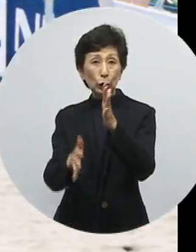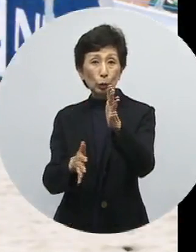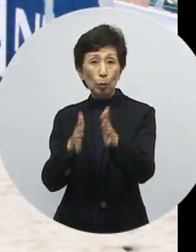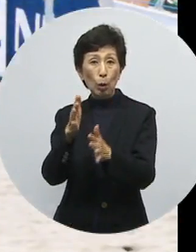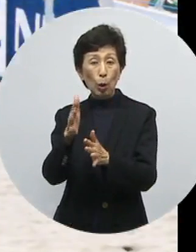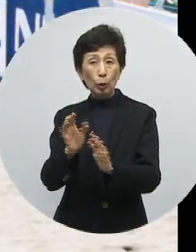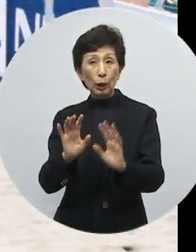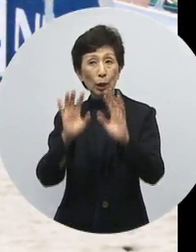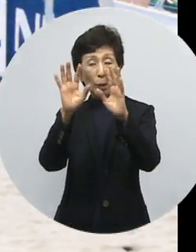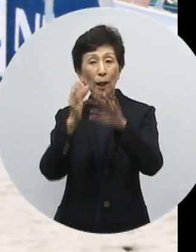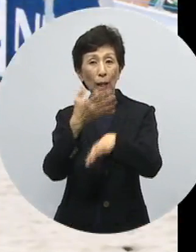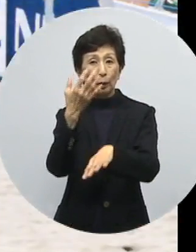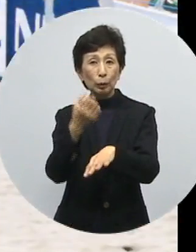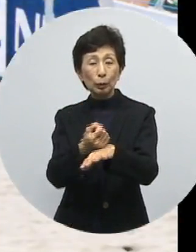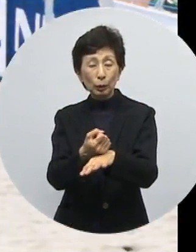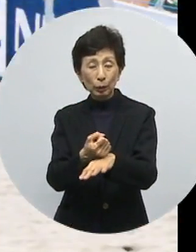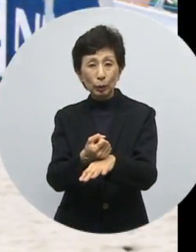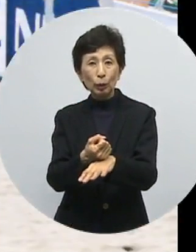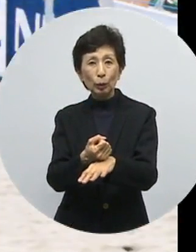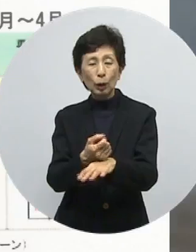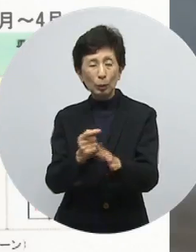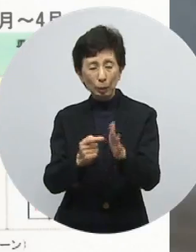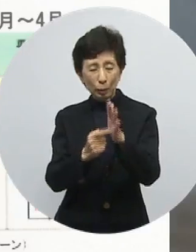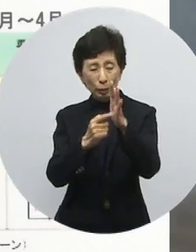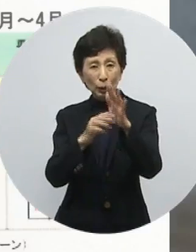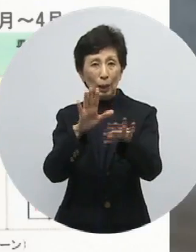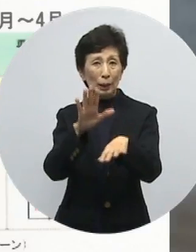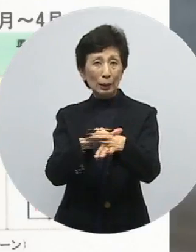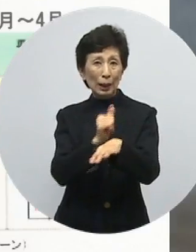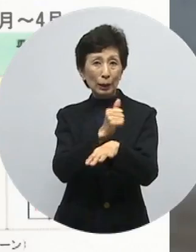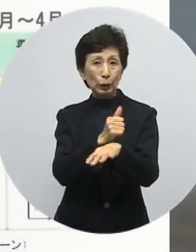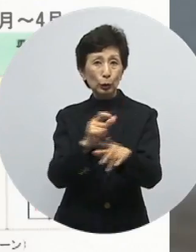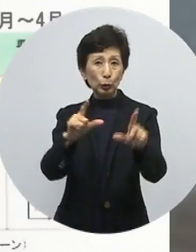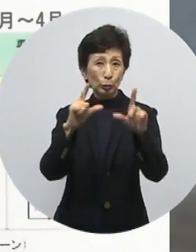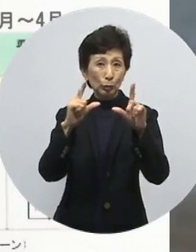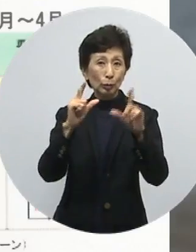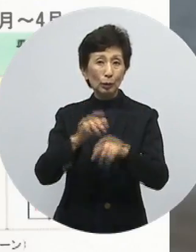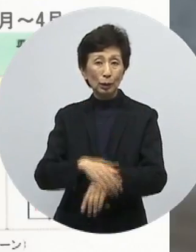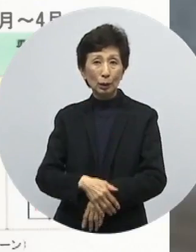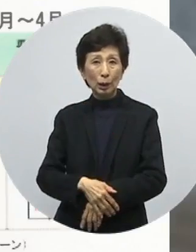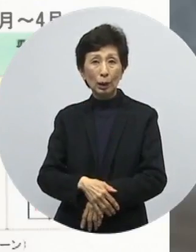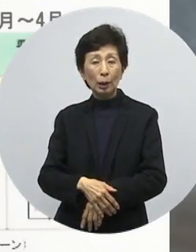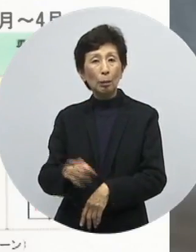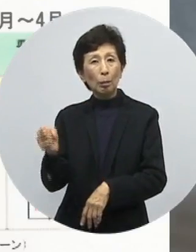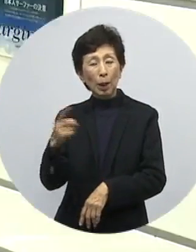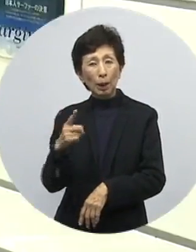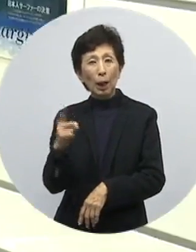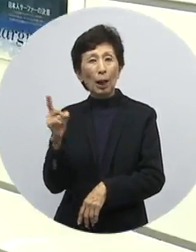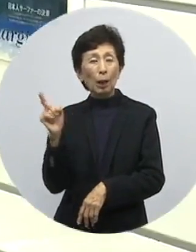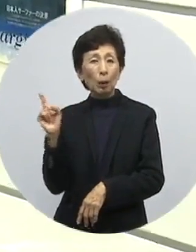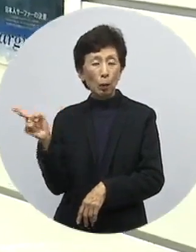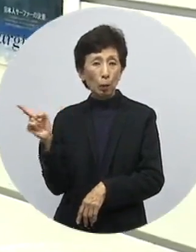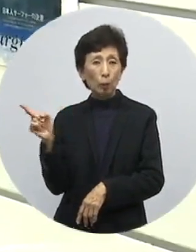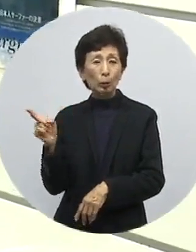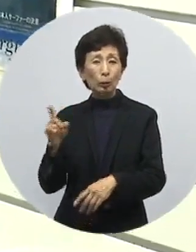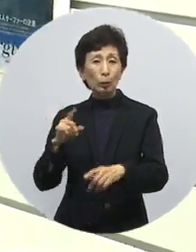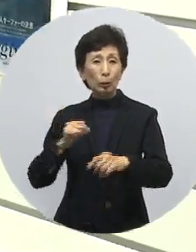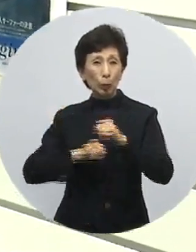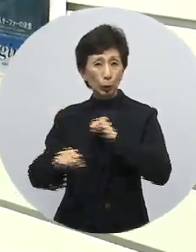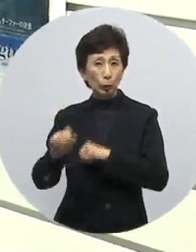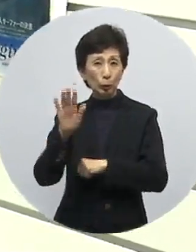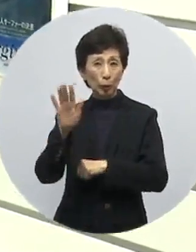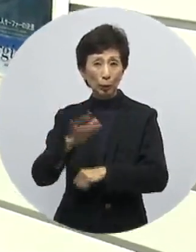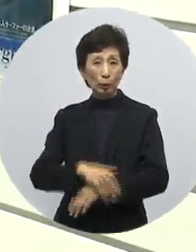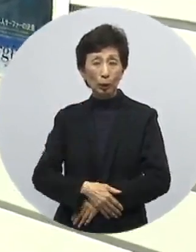のは人気スター選手の輩出、さらにはこんな取り組みもありました。 鵠沼ではです